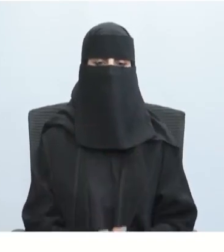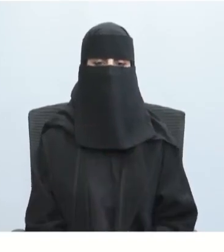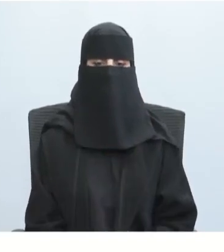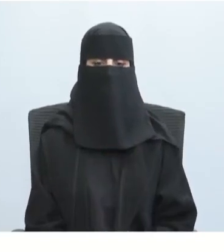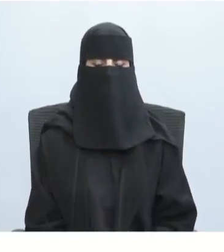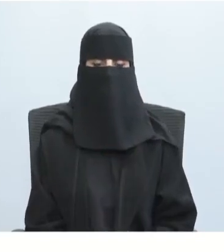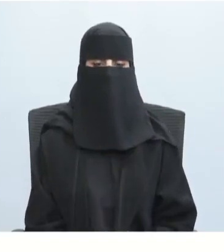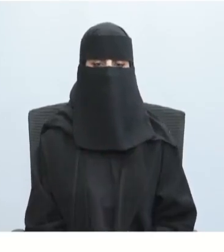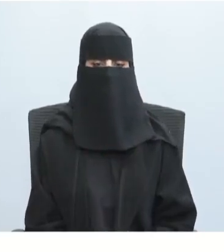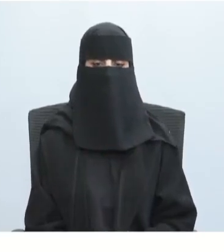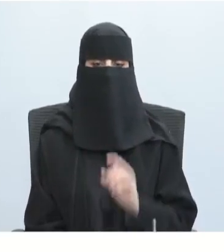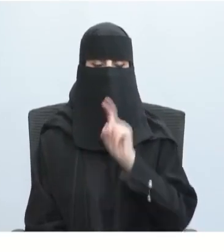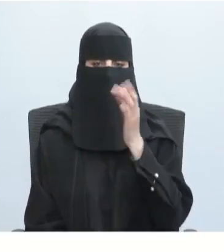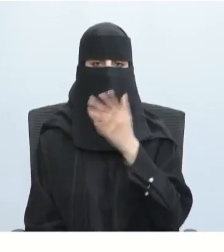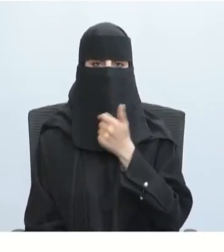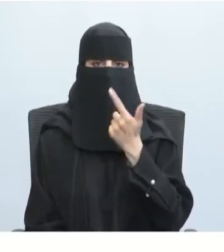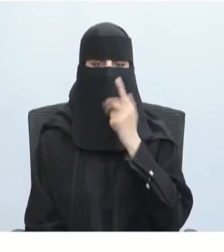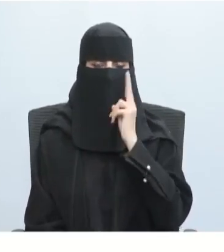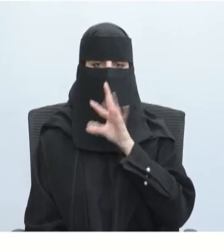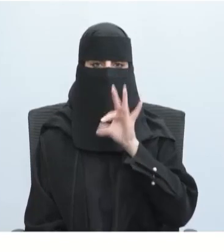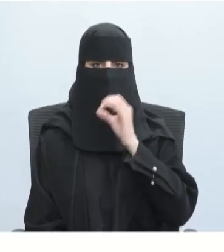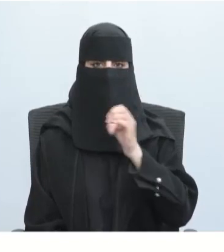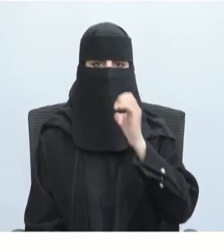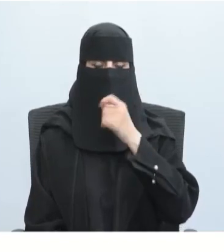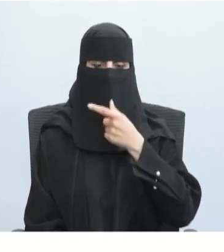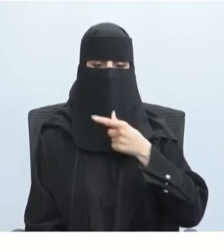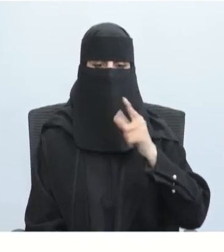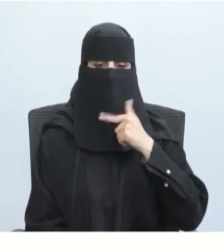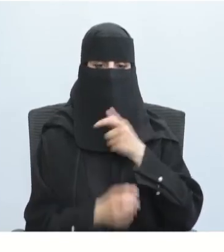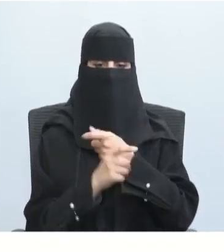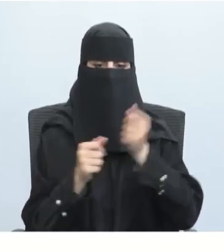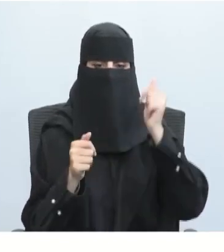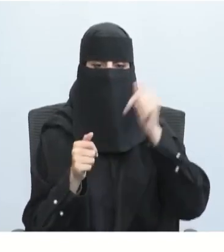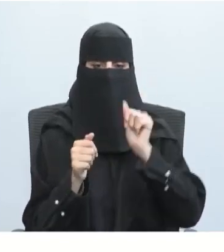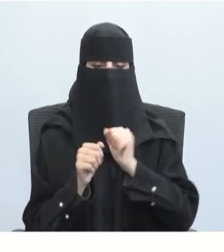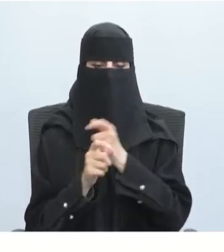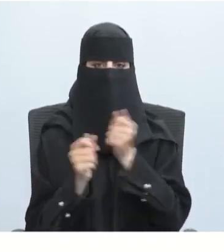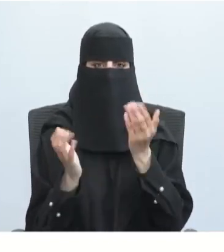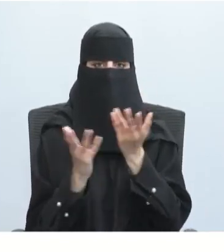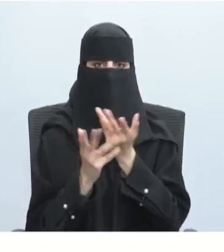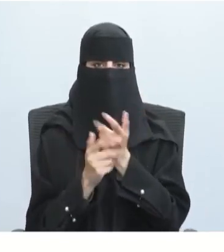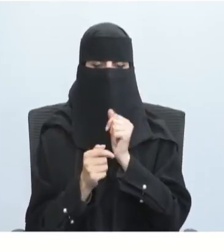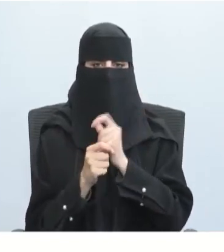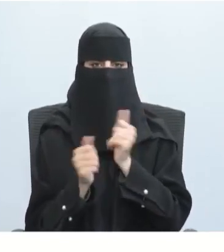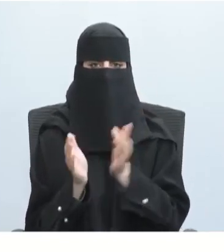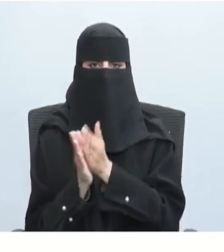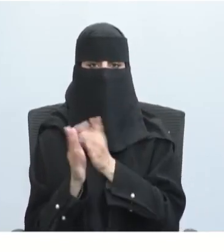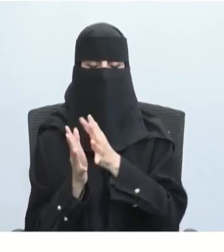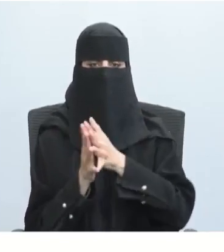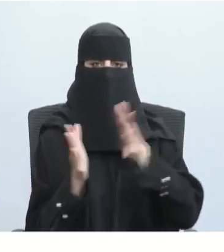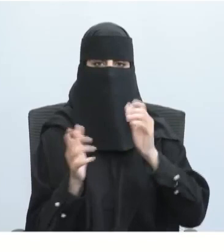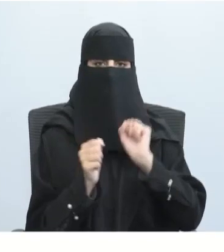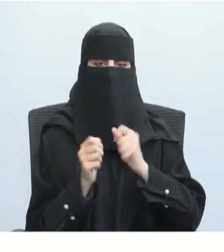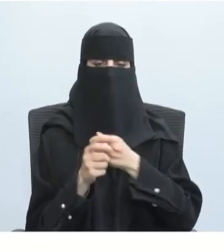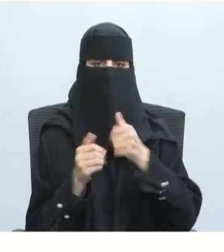ثانويه سؤال رقم سب القيمه الحاليه لحساب التوفير اكبر من القيمه